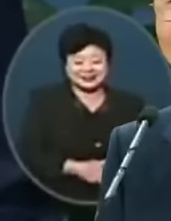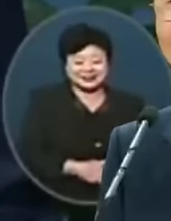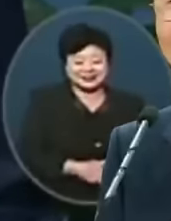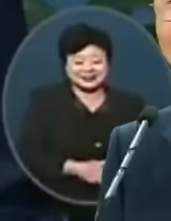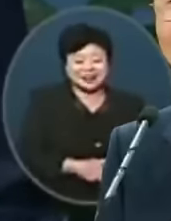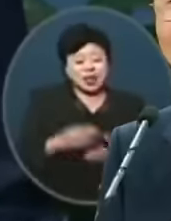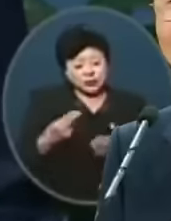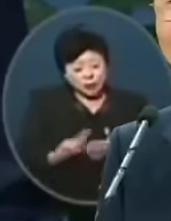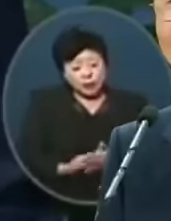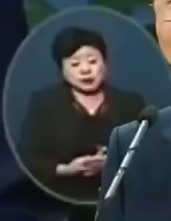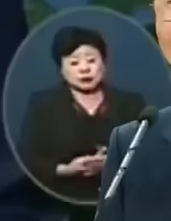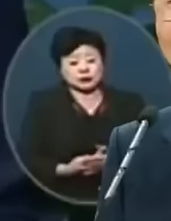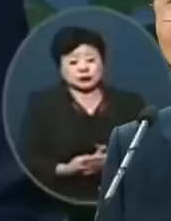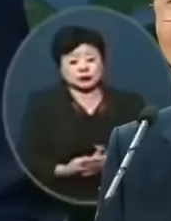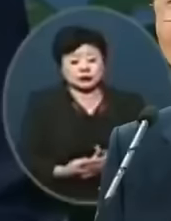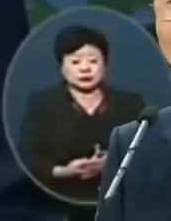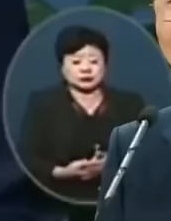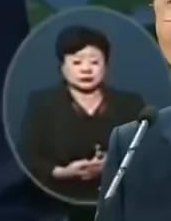넘어졌어도